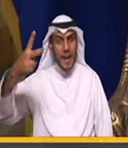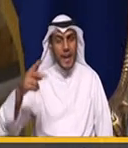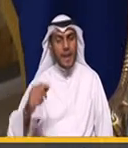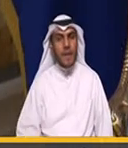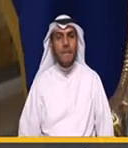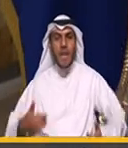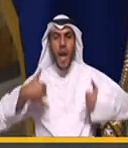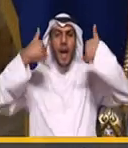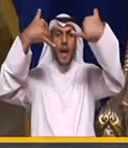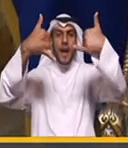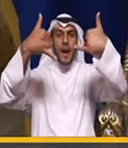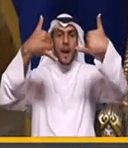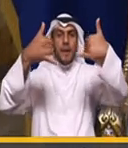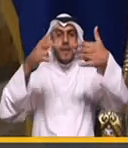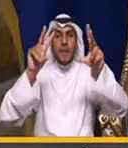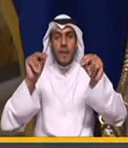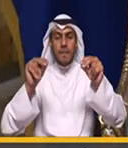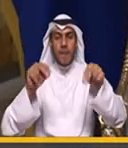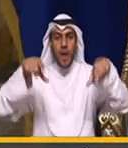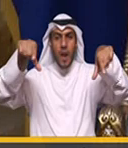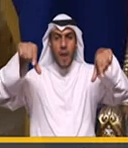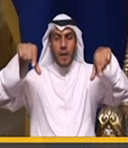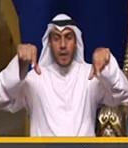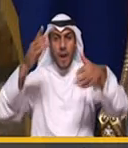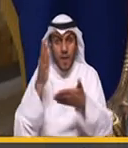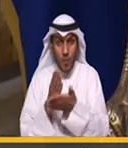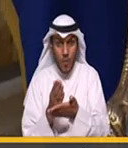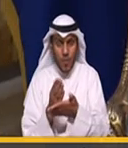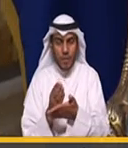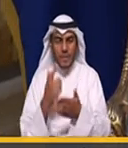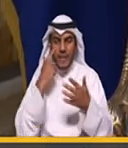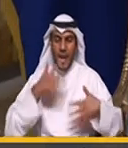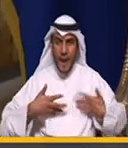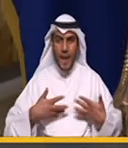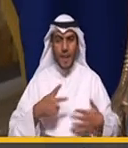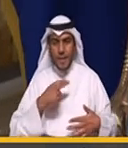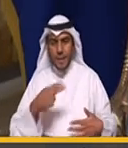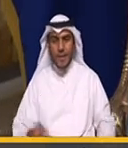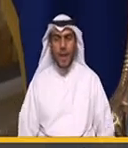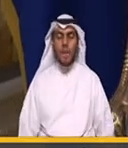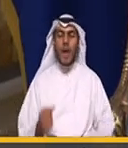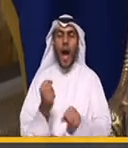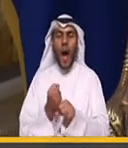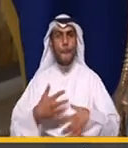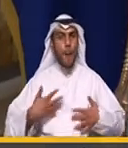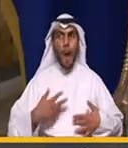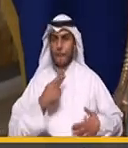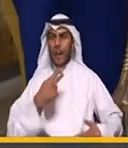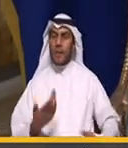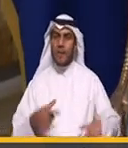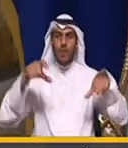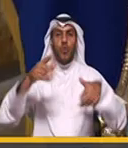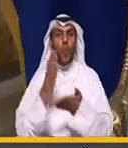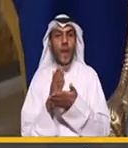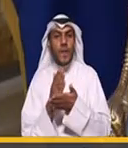والكاس، حتى بين الشوطين يصير فيه أنشطة، تحس فيه روح الملعب. كلفناهم كذلك، بلغنا الاخوان ان استاذ